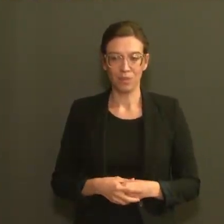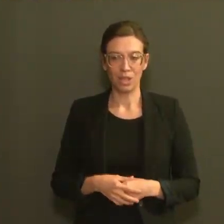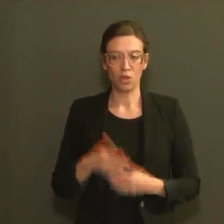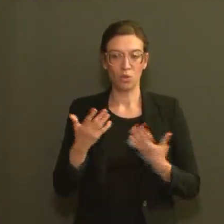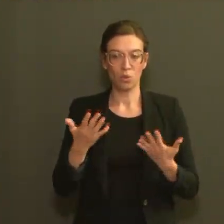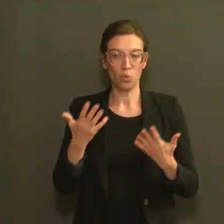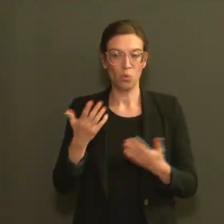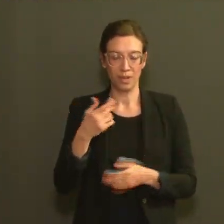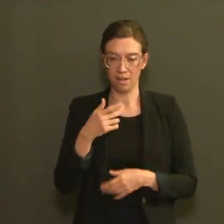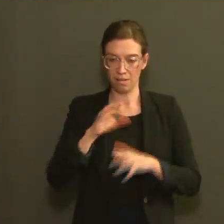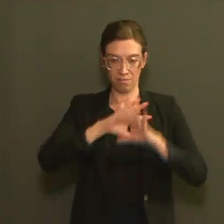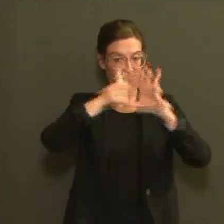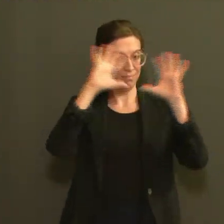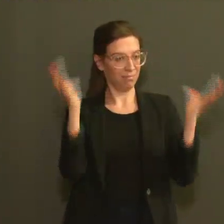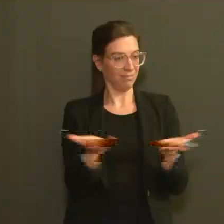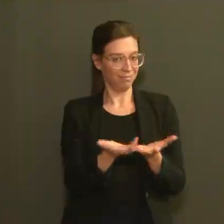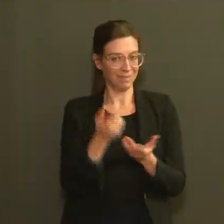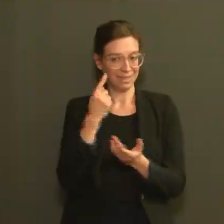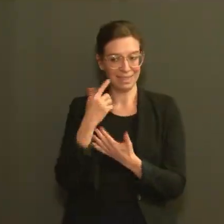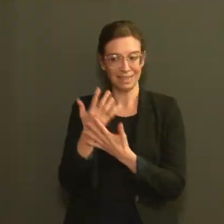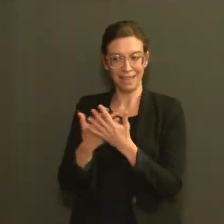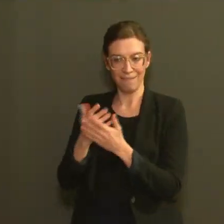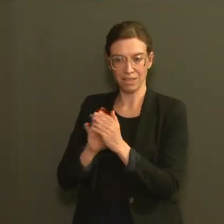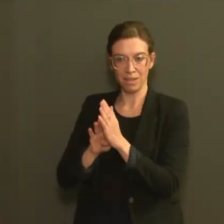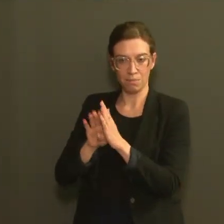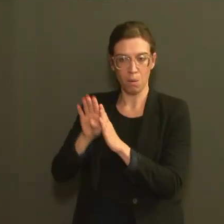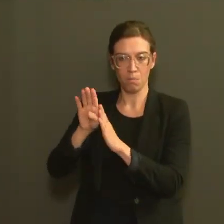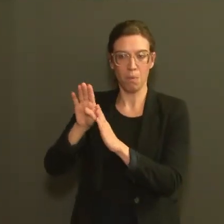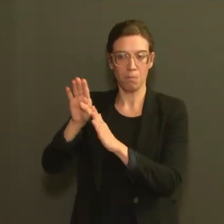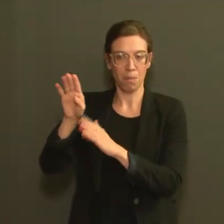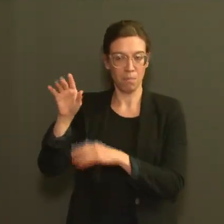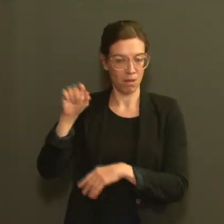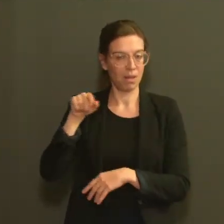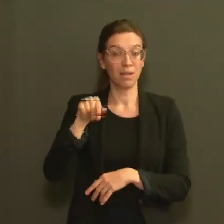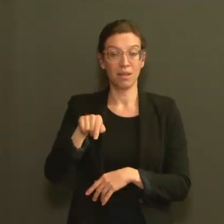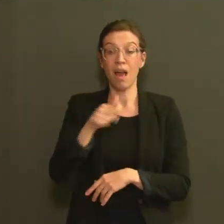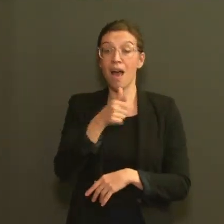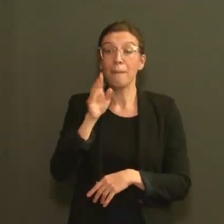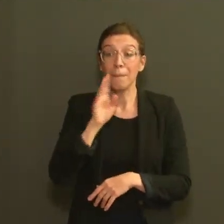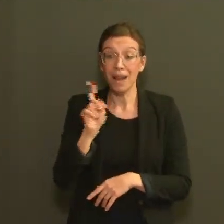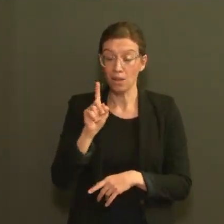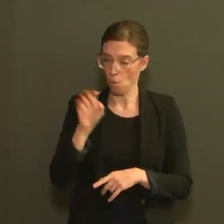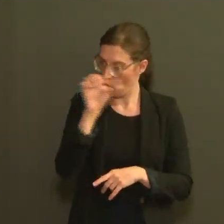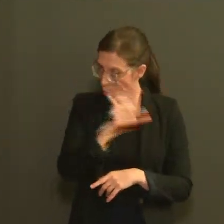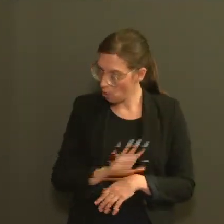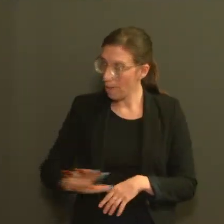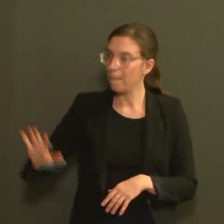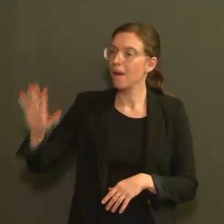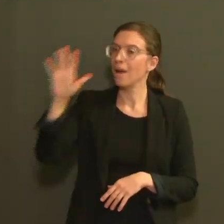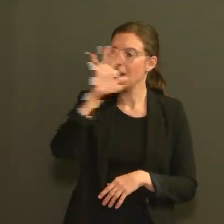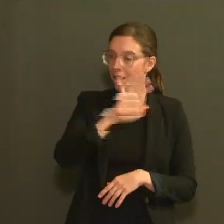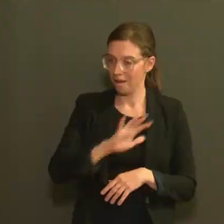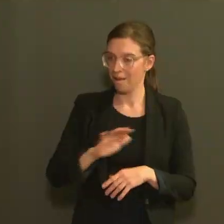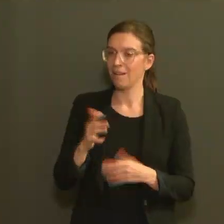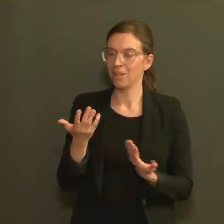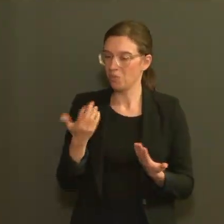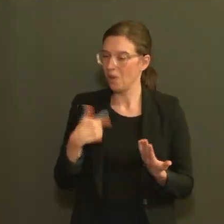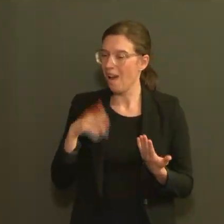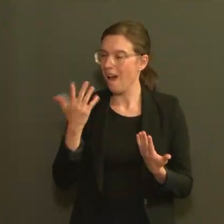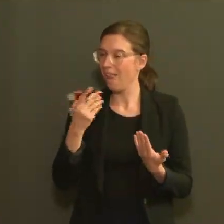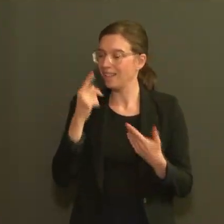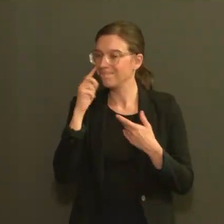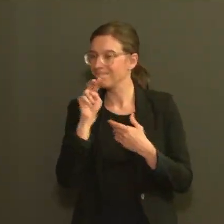Dit overkomt een groot deel van Europa en komt ook niet onverwacht. Vele virologen hielden er rekening mee dat dit kon gebeuren,